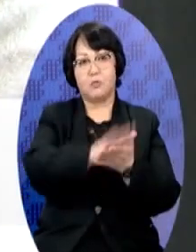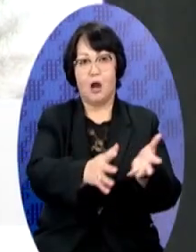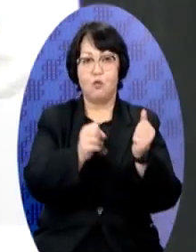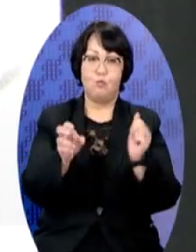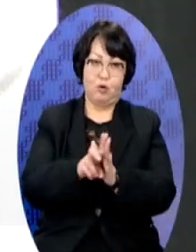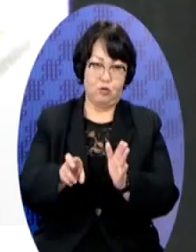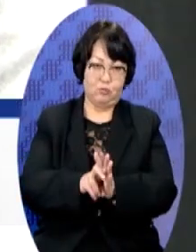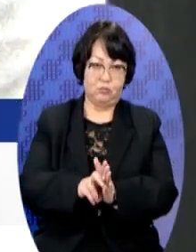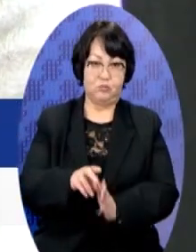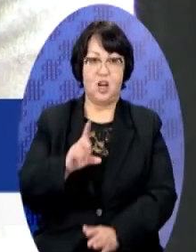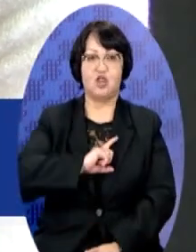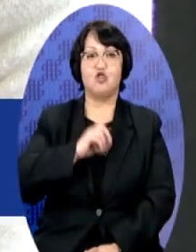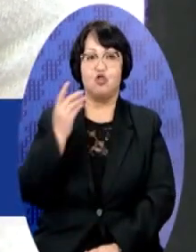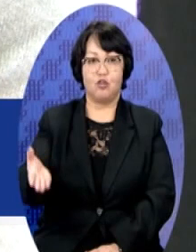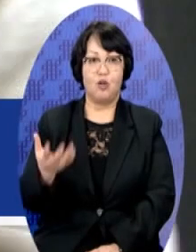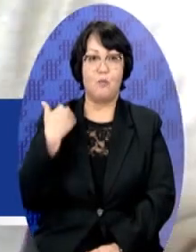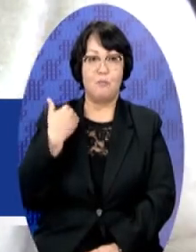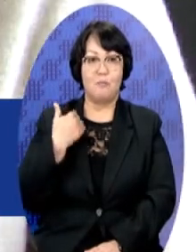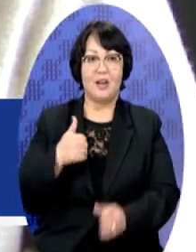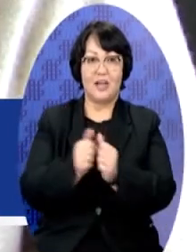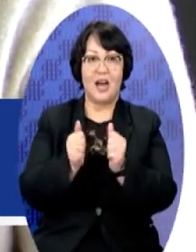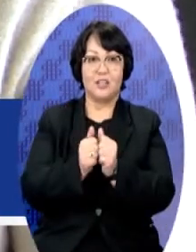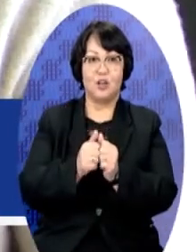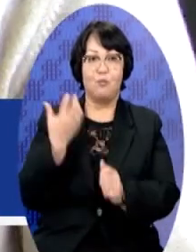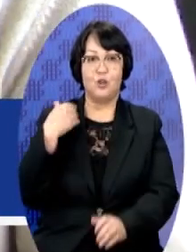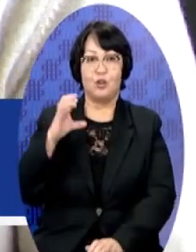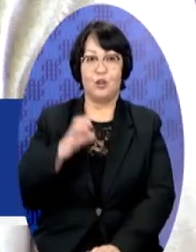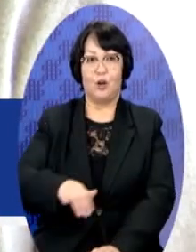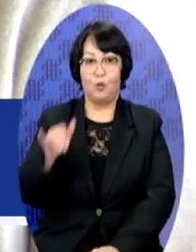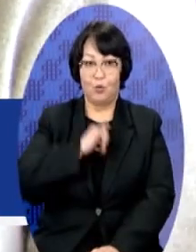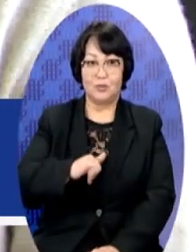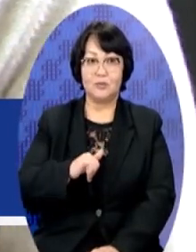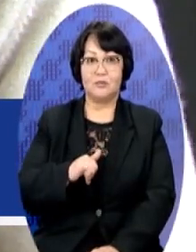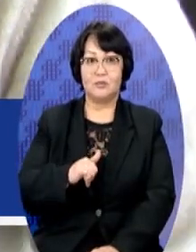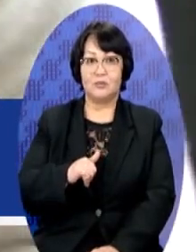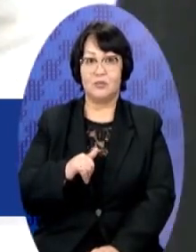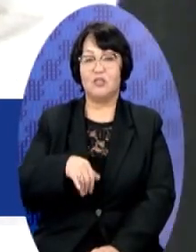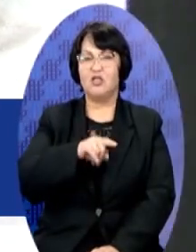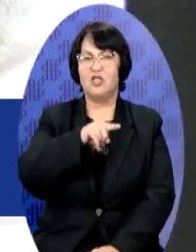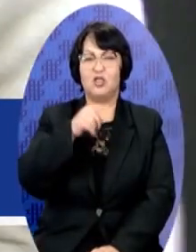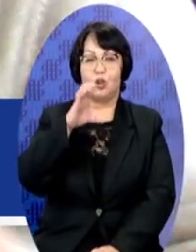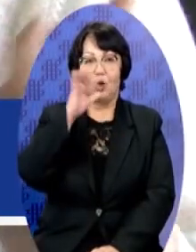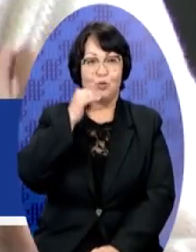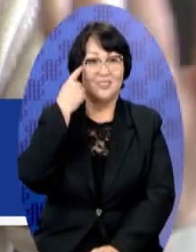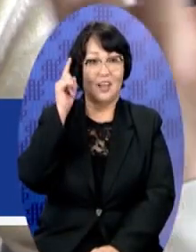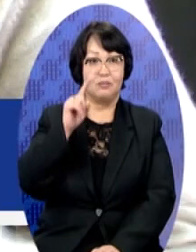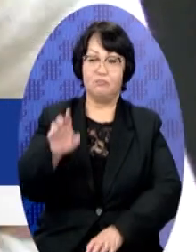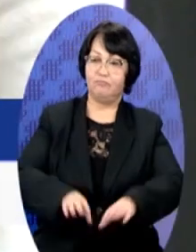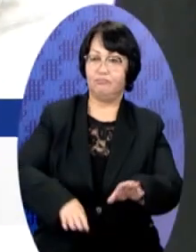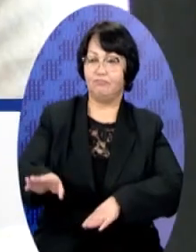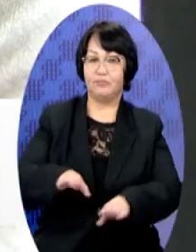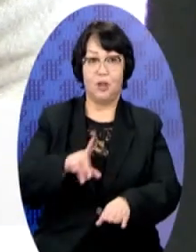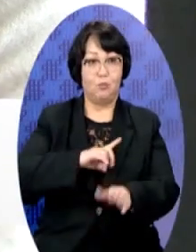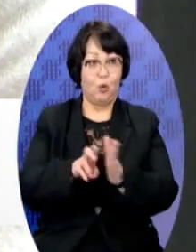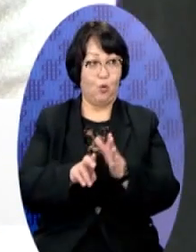анх гарсан санаанд манай нэт Солонгос байжих та. Солонгос нөгөө нэг алхаад дискаунт авдаг тийм хөтөлбөр юм байдаг. Тэнчэнэс санаа аваад ирээд монголч нөгөө